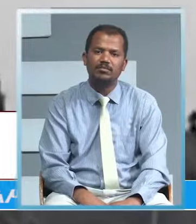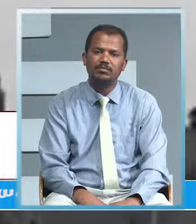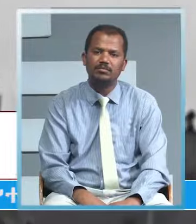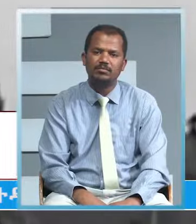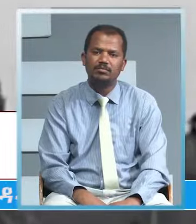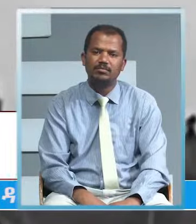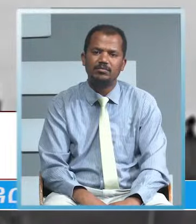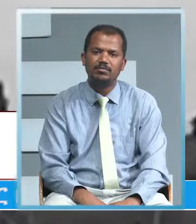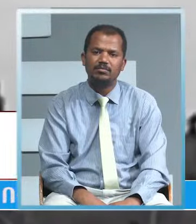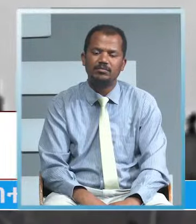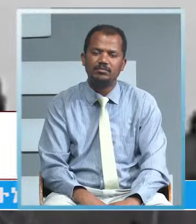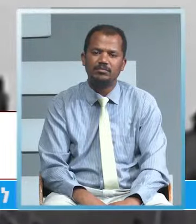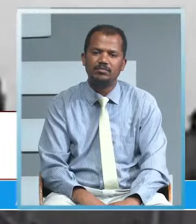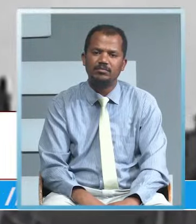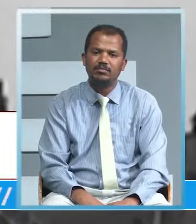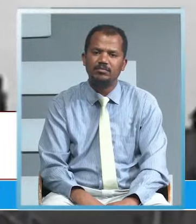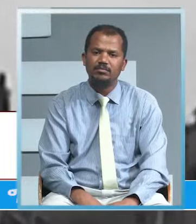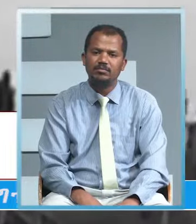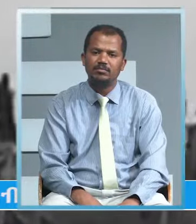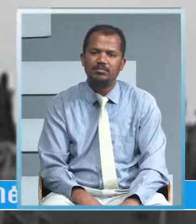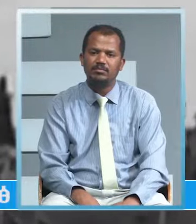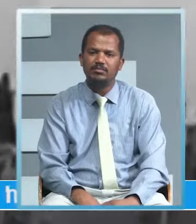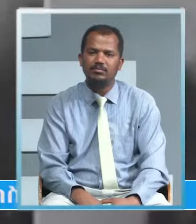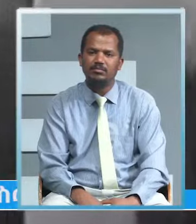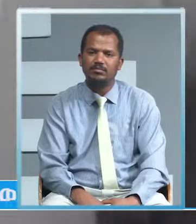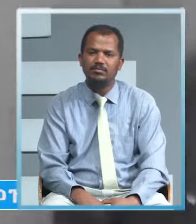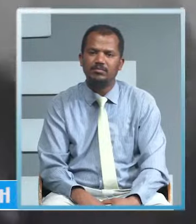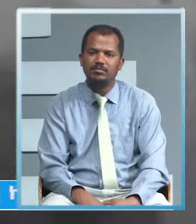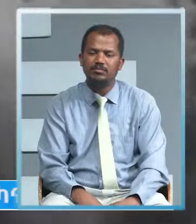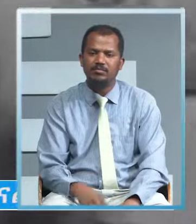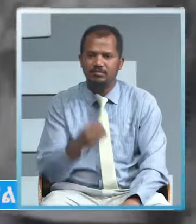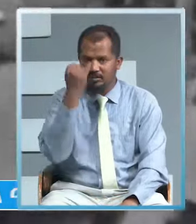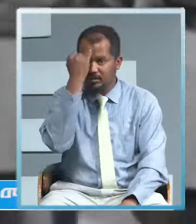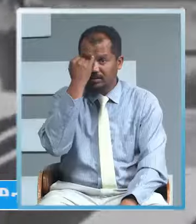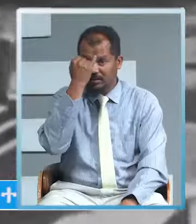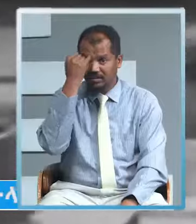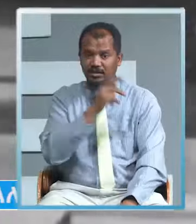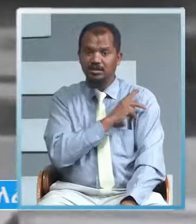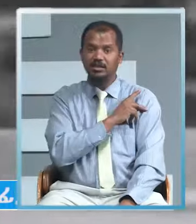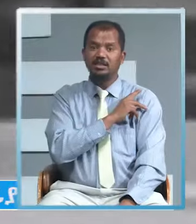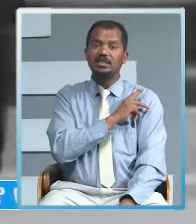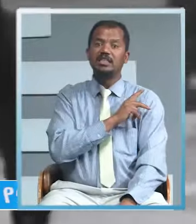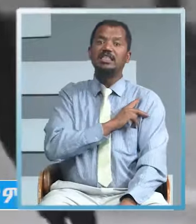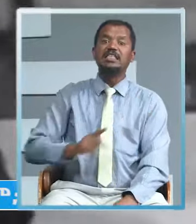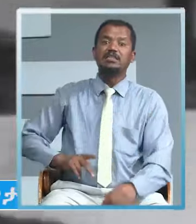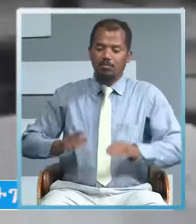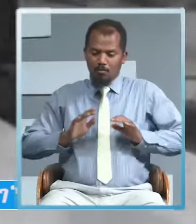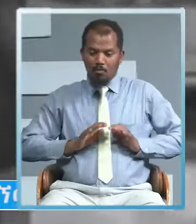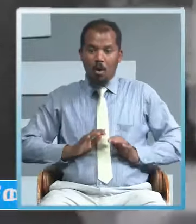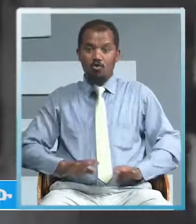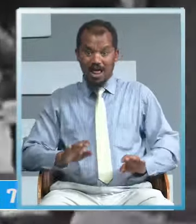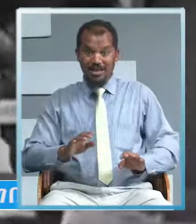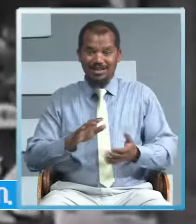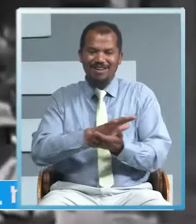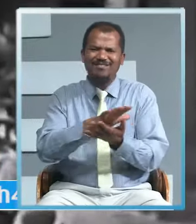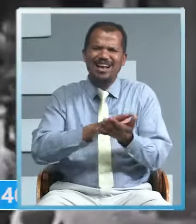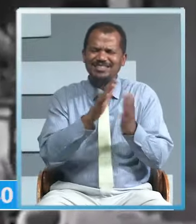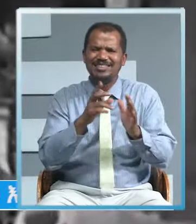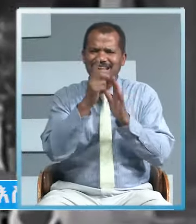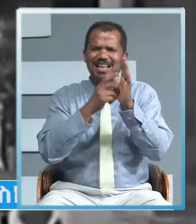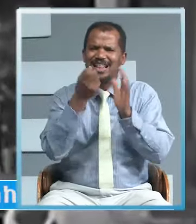አይቀብረውም ዘመድ አይቀብረውም ዘመድ። የጣሊያን ንግስት መውለዷን አስመልክቶ ፋሽስት ቡድን